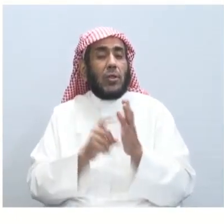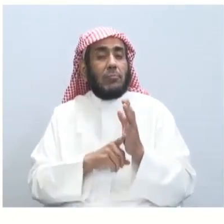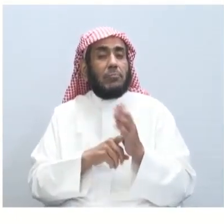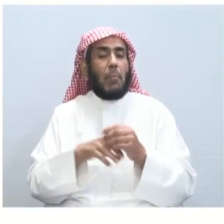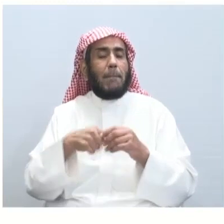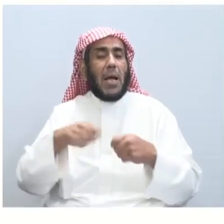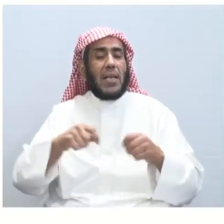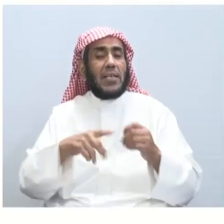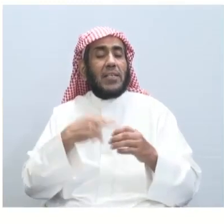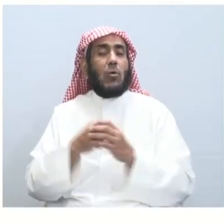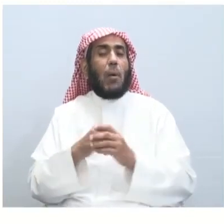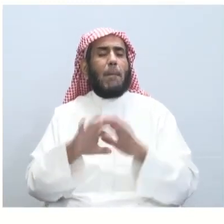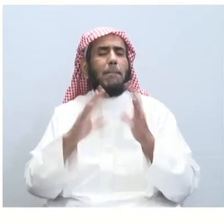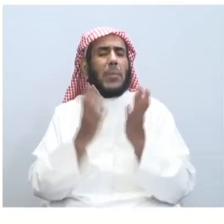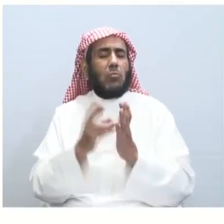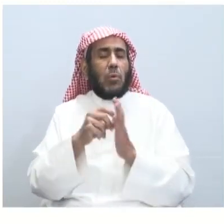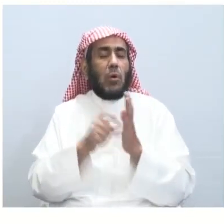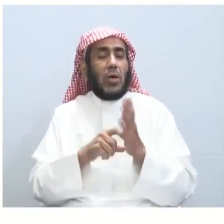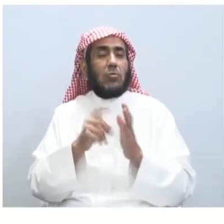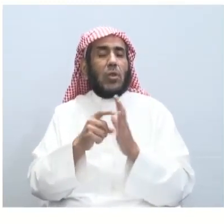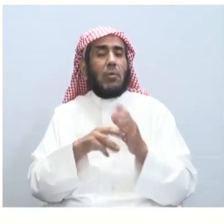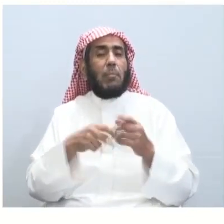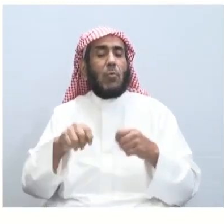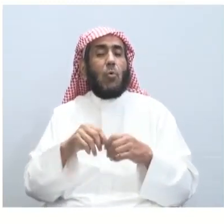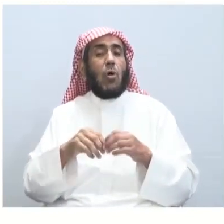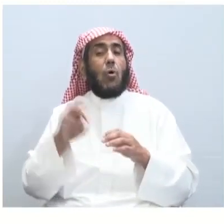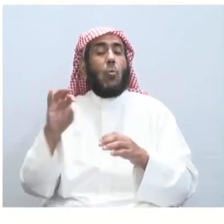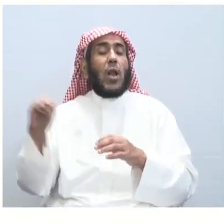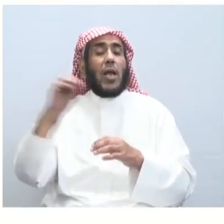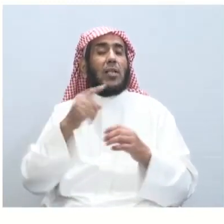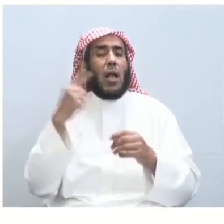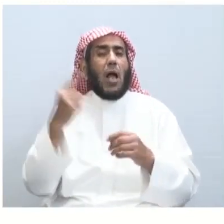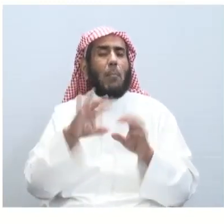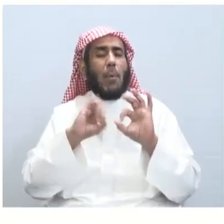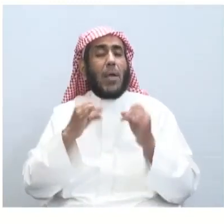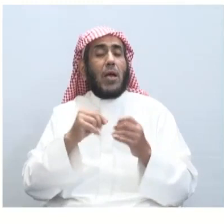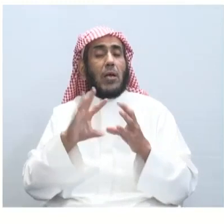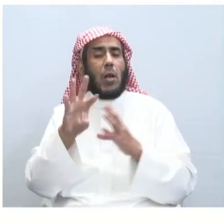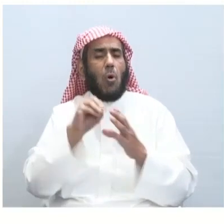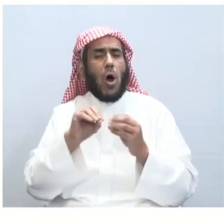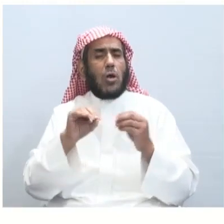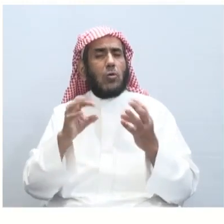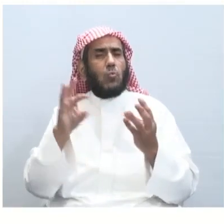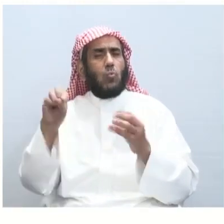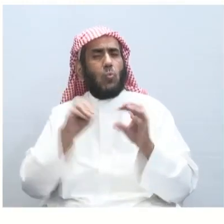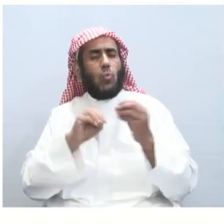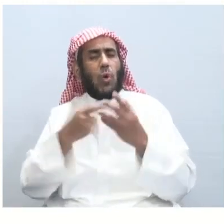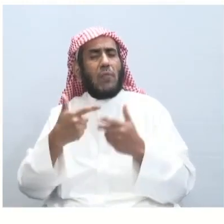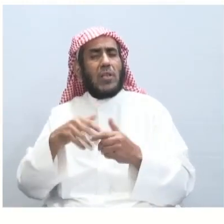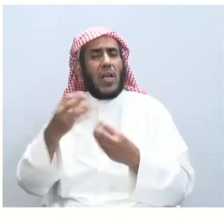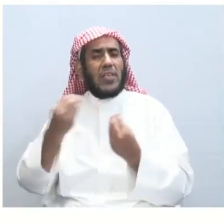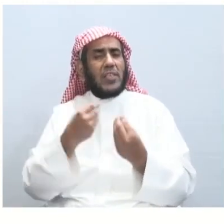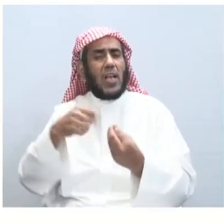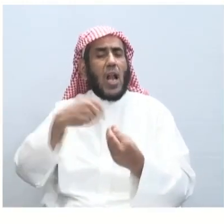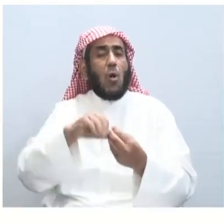ماليه الدوله مجموعه من القواعد القوانين تنظم ماليه الدوله والهيئات العامه بيان الموارد والمصادر وكيفيه